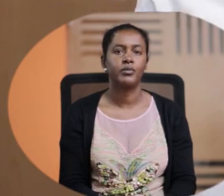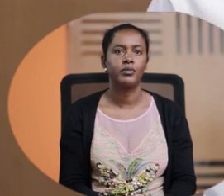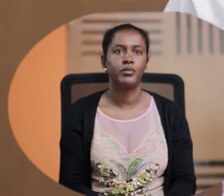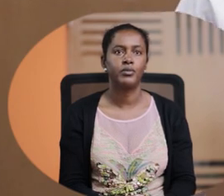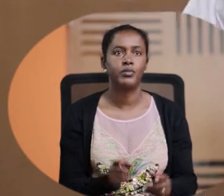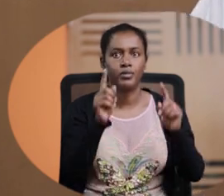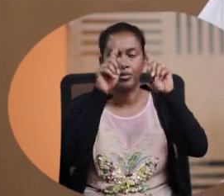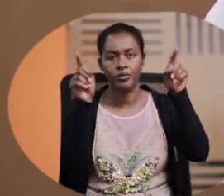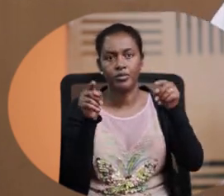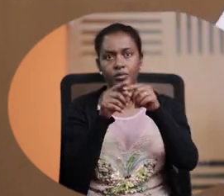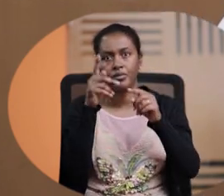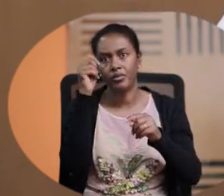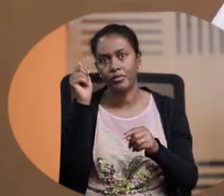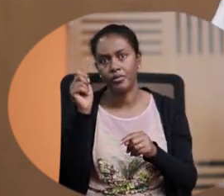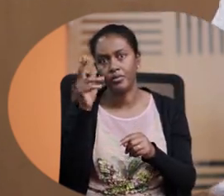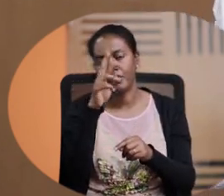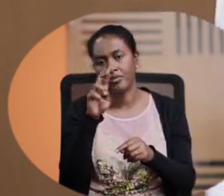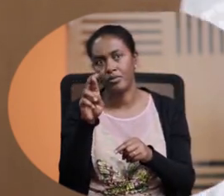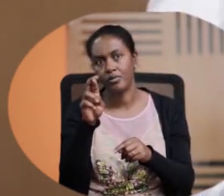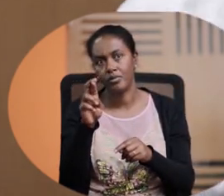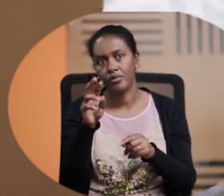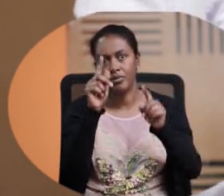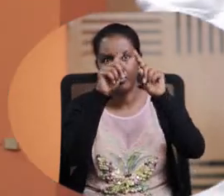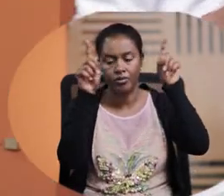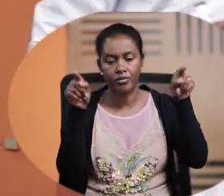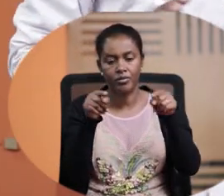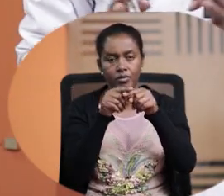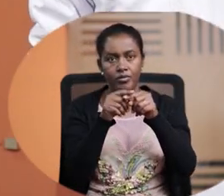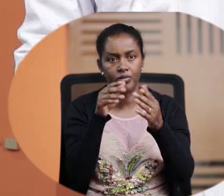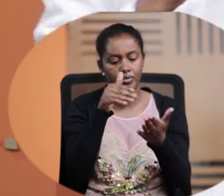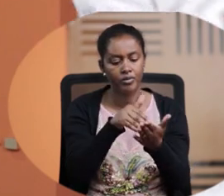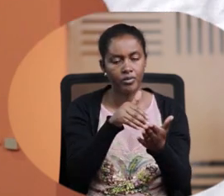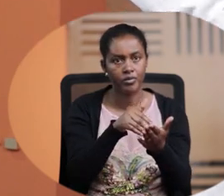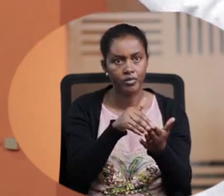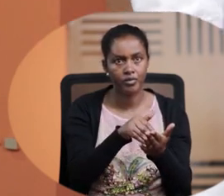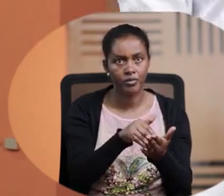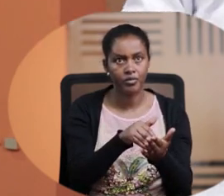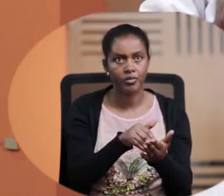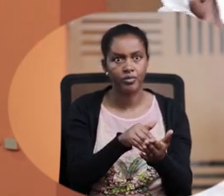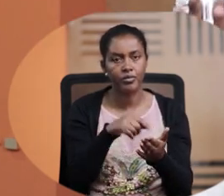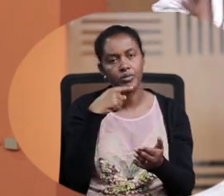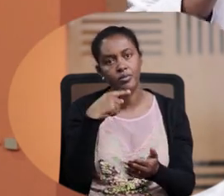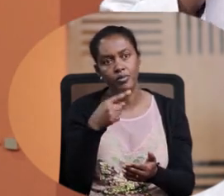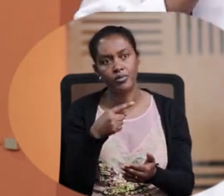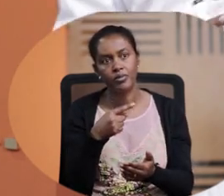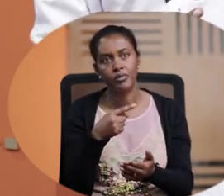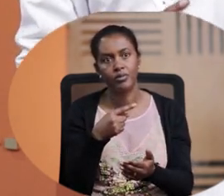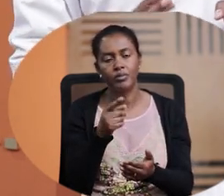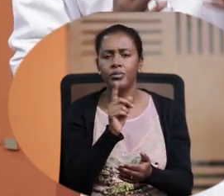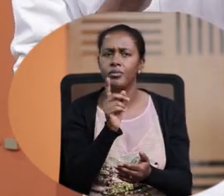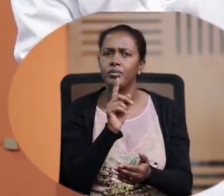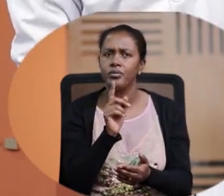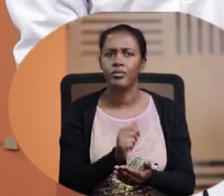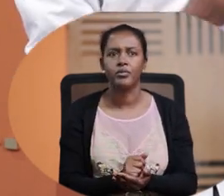gabatee taalii yookiin gabatee deddeebi'insa gabatee taalii yookiin gabatee deddeebi'insaa jechuun maal